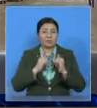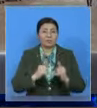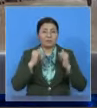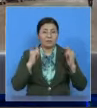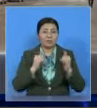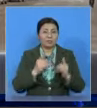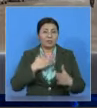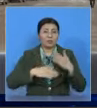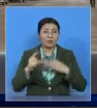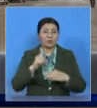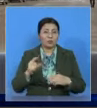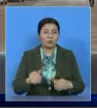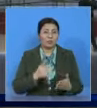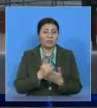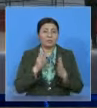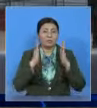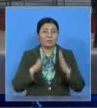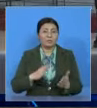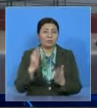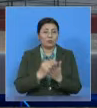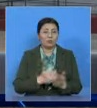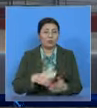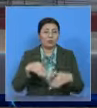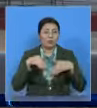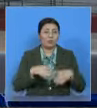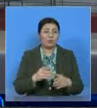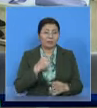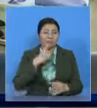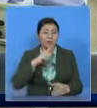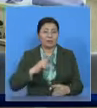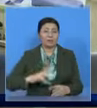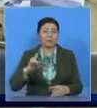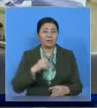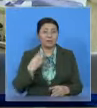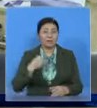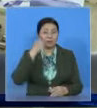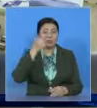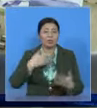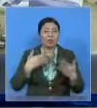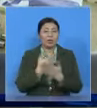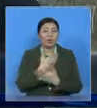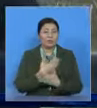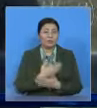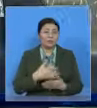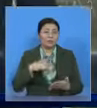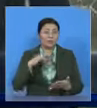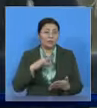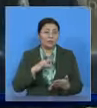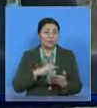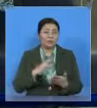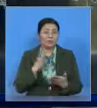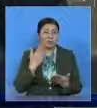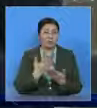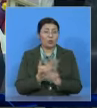сферы. Отрадно, что эти основные направления успешно решаются даже в отдаленных районах. Так уже 2 года в новом здании в райцентре действует школа-гимназия